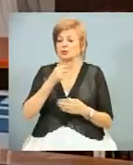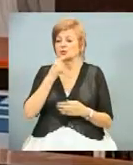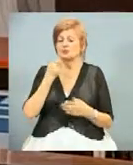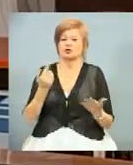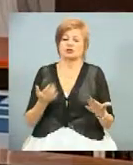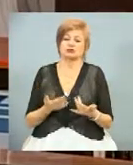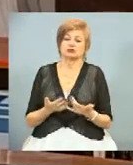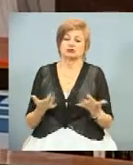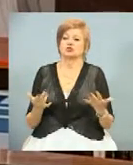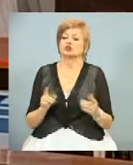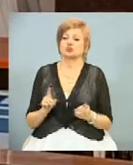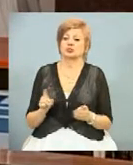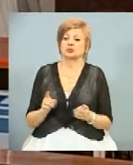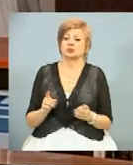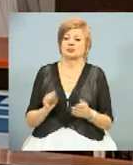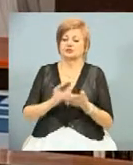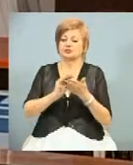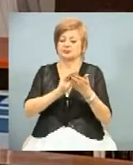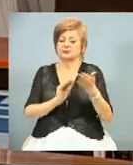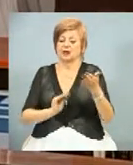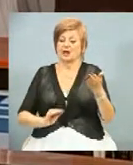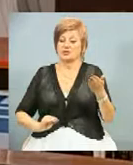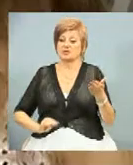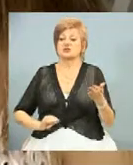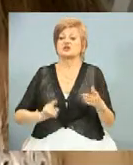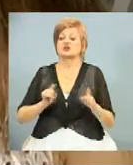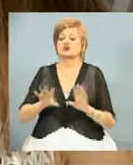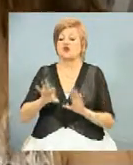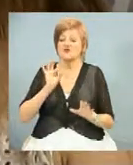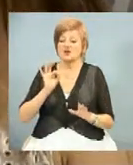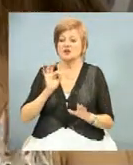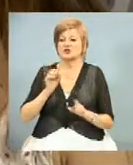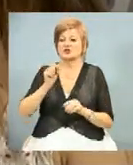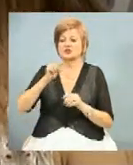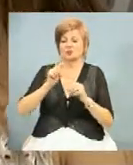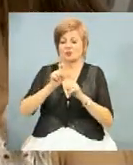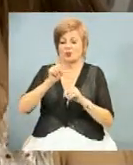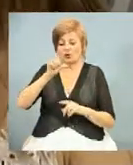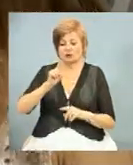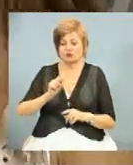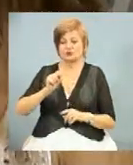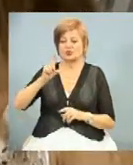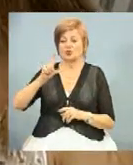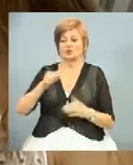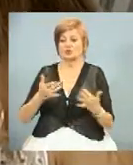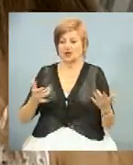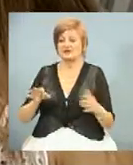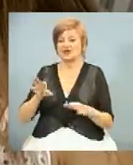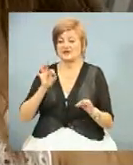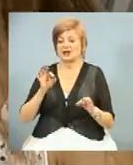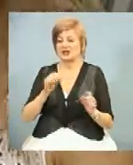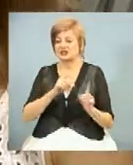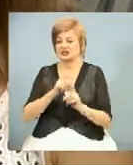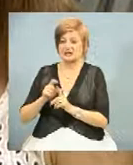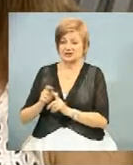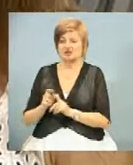різних там чого? Напису, що ми можемо клікнути, обрати там шрифт, обрати там будь-що, там текст,